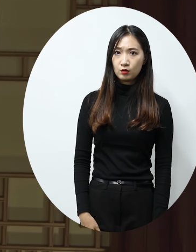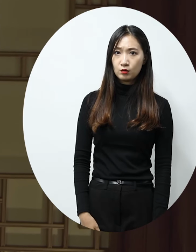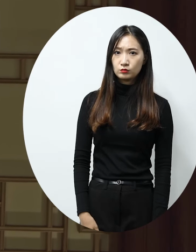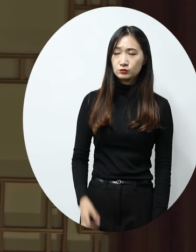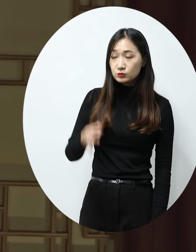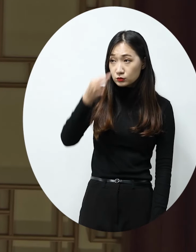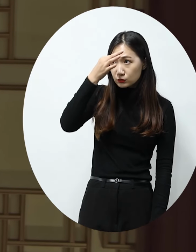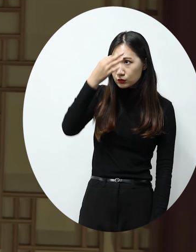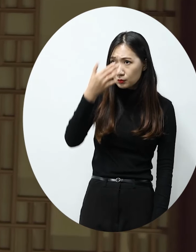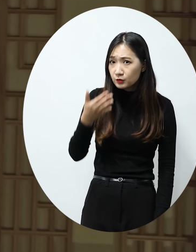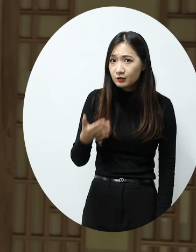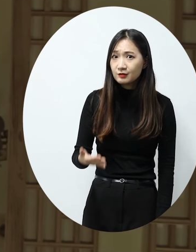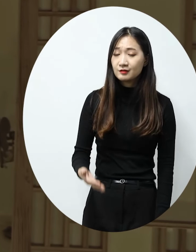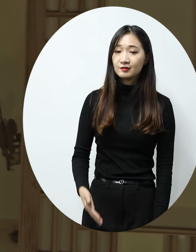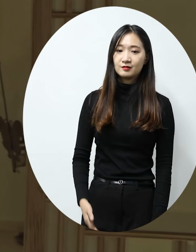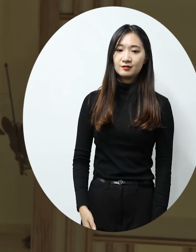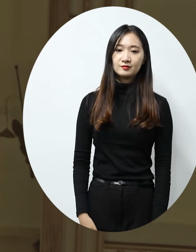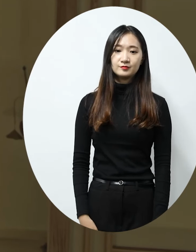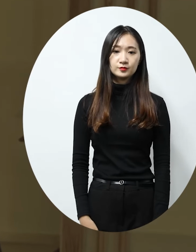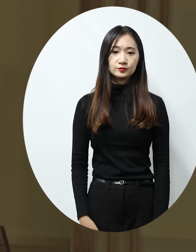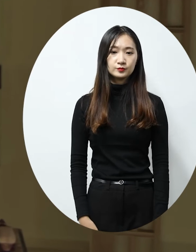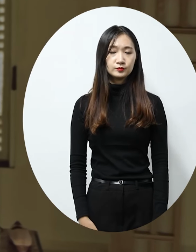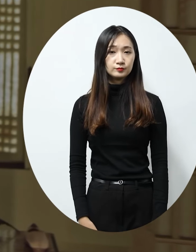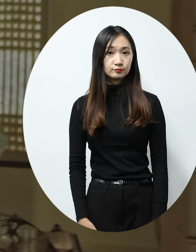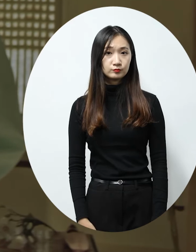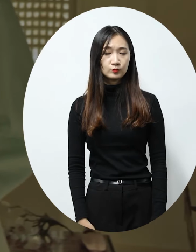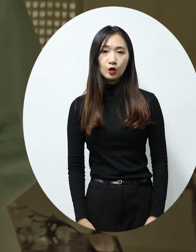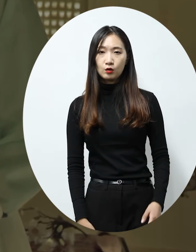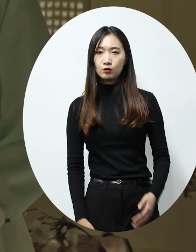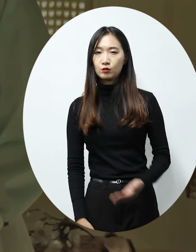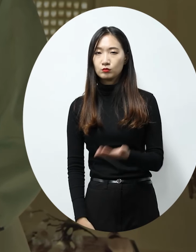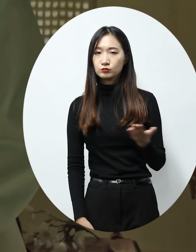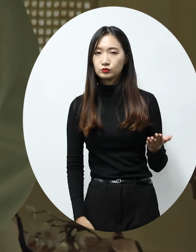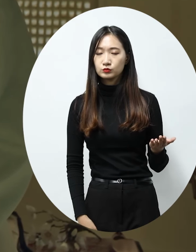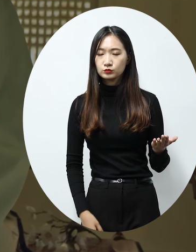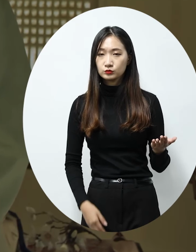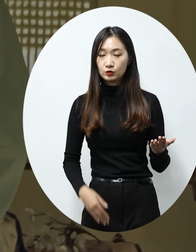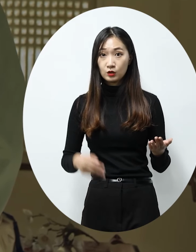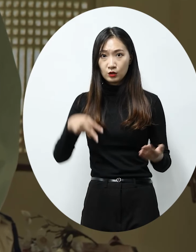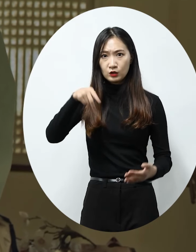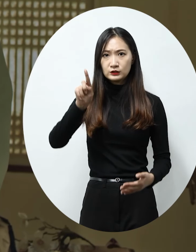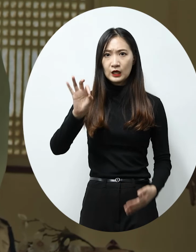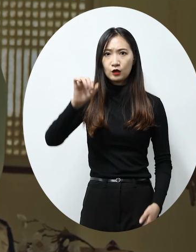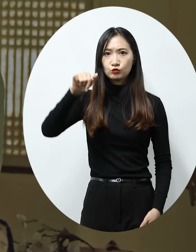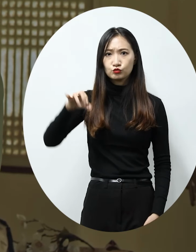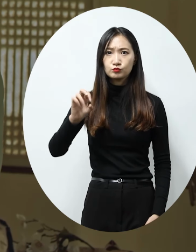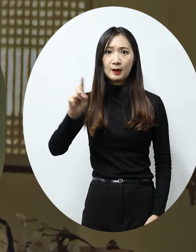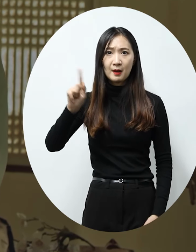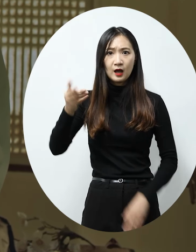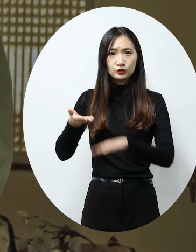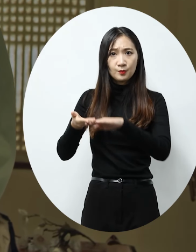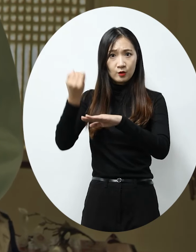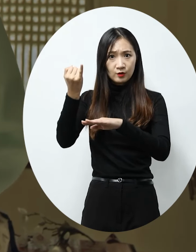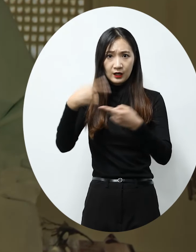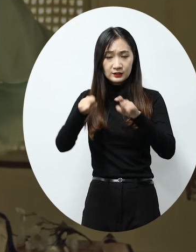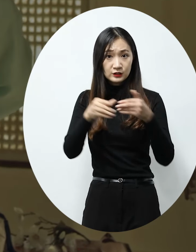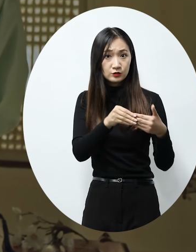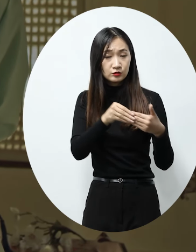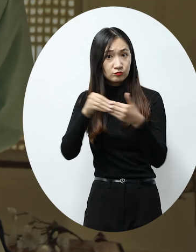어, 실례합니다 혹시 상궁마마와 함께 오신 손님분이십니까?